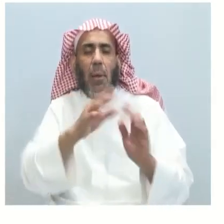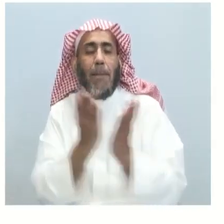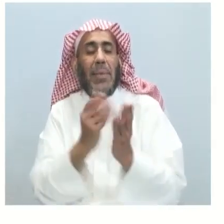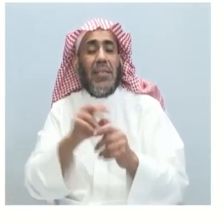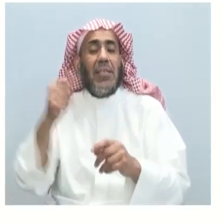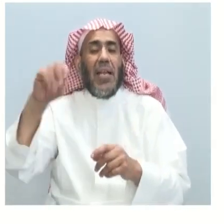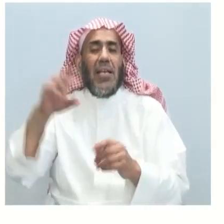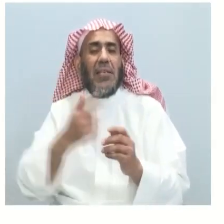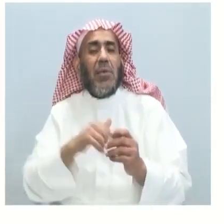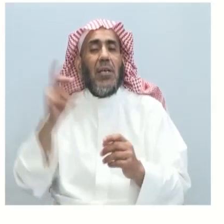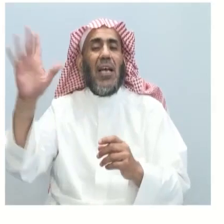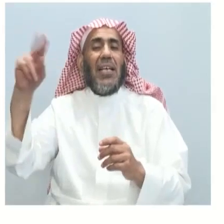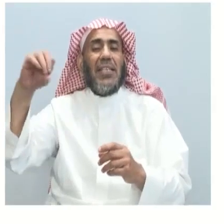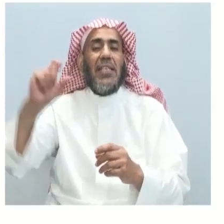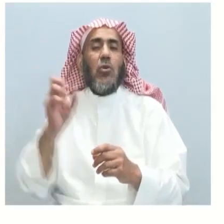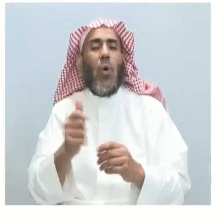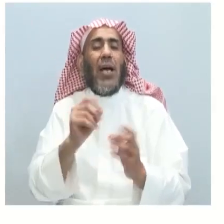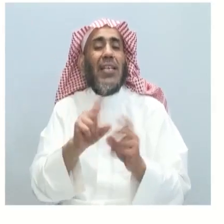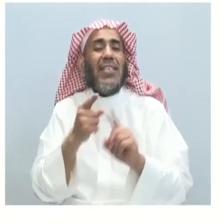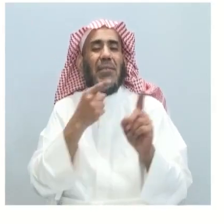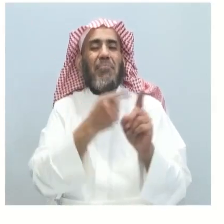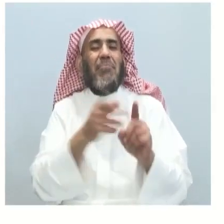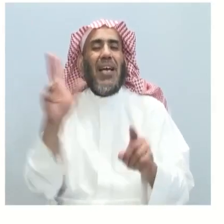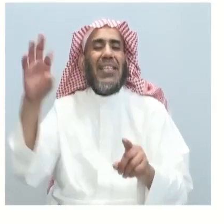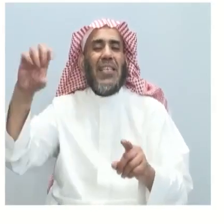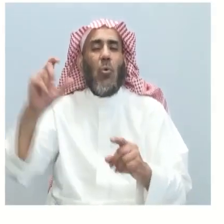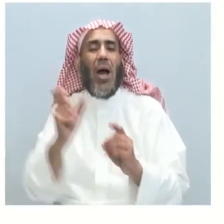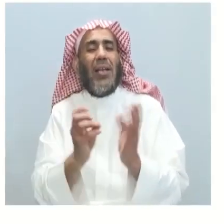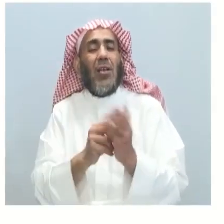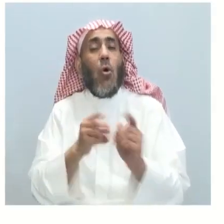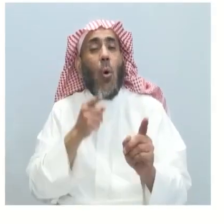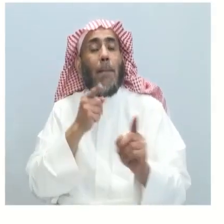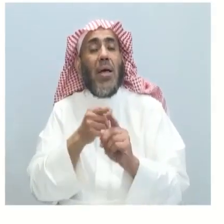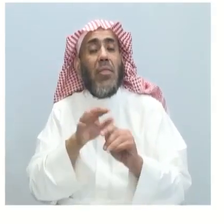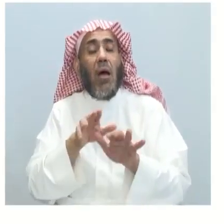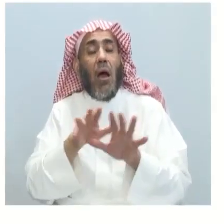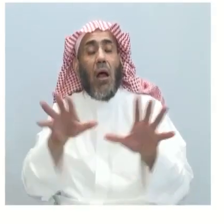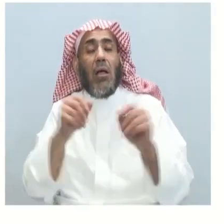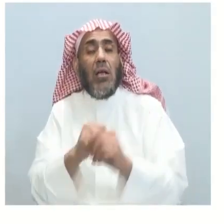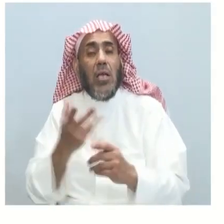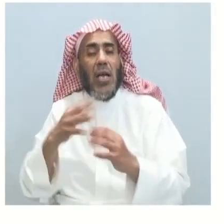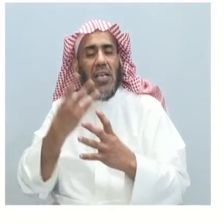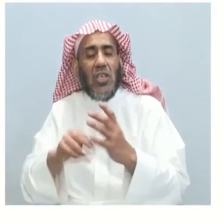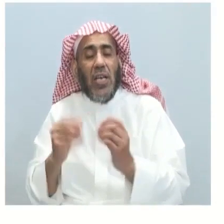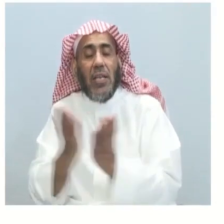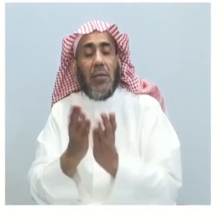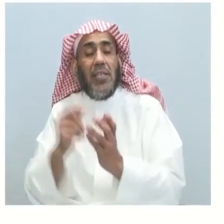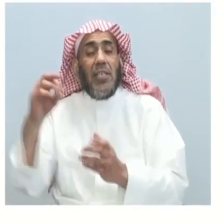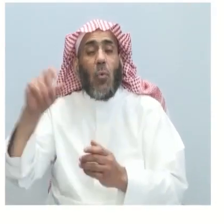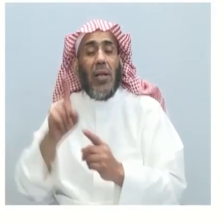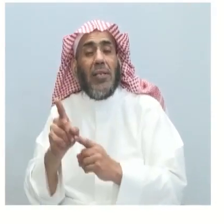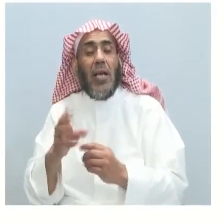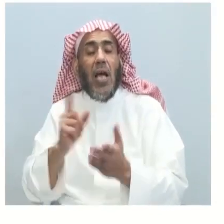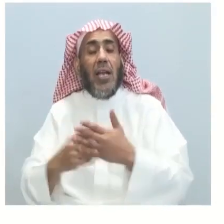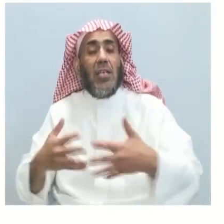واسم اسميا هذا الكتاب الديوان لذلك سميت مدرسه الديوان وبث اراء هذا الاتجاه طبعا يرى جيل هذه المدرسه مدرسه الديوان